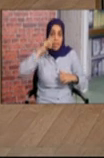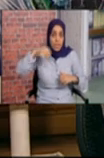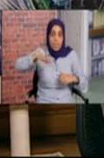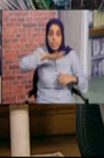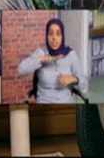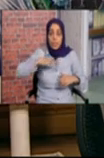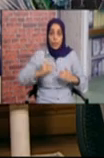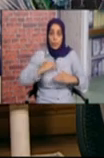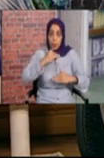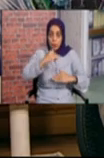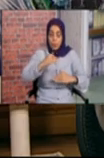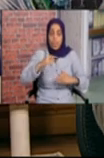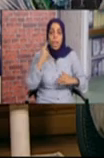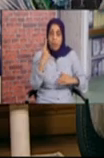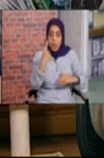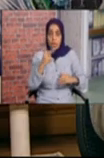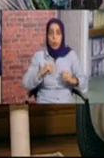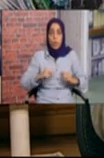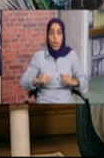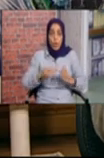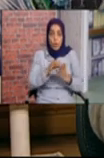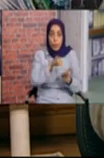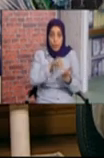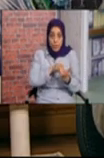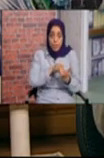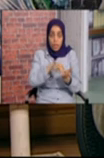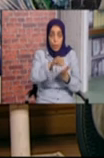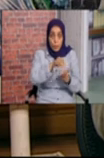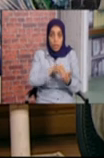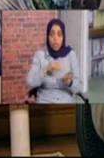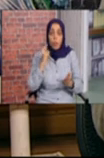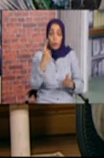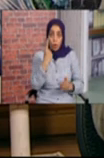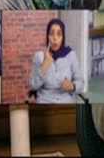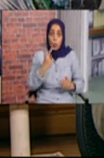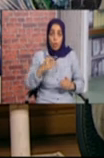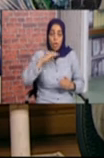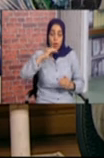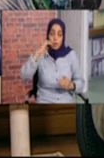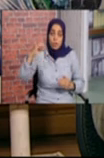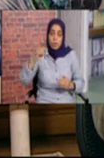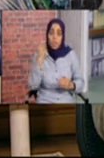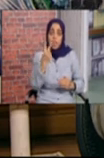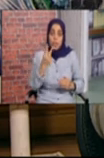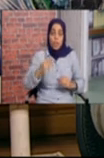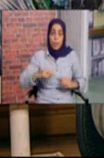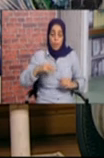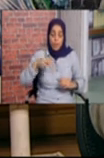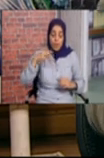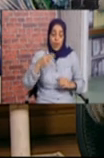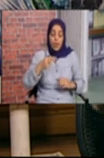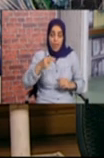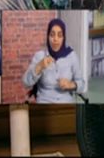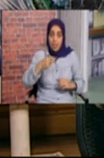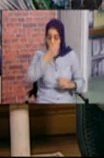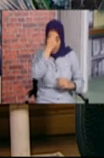في مقدمه اولوياته تمام. في بدايه ولايته او المرحله الرئاسيه الثانيه زي ما سياده عارفه من 2018